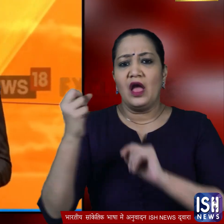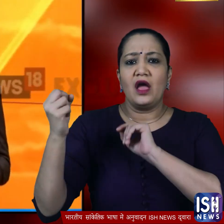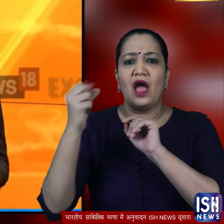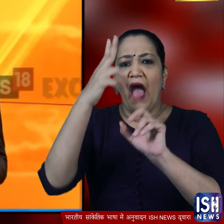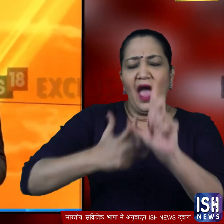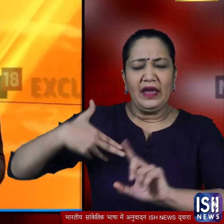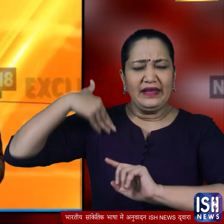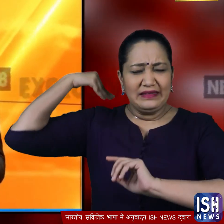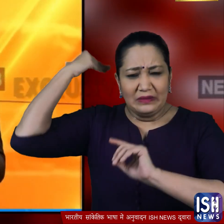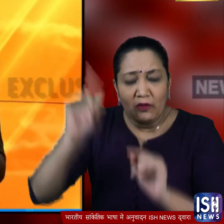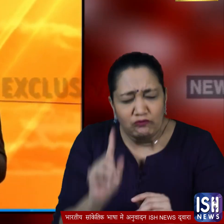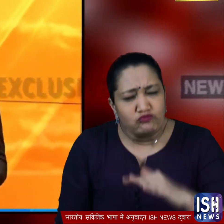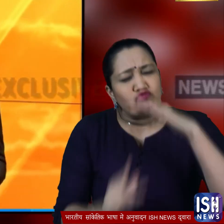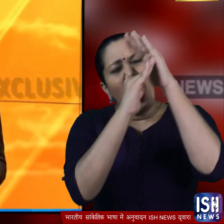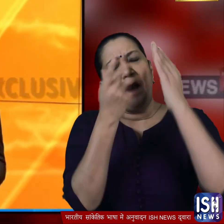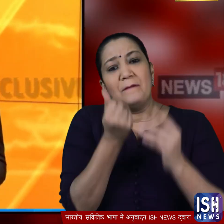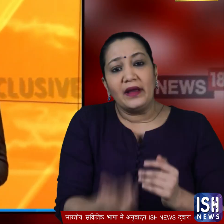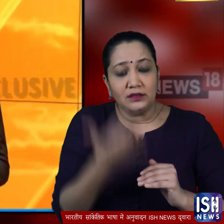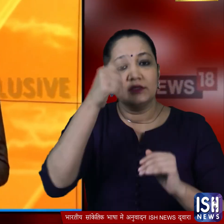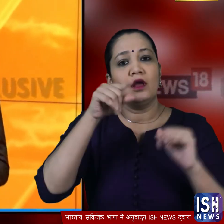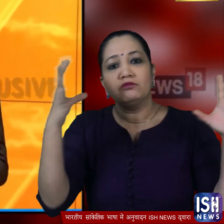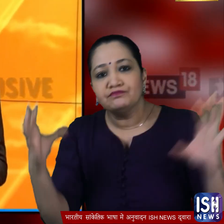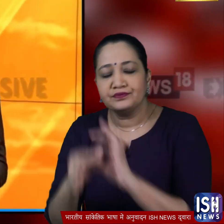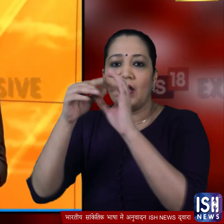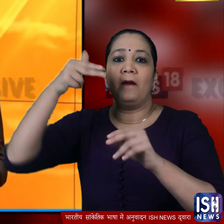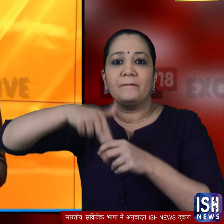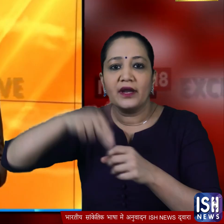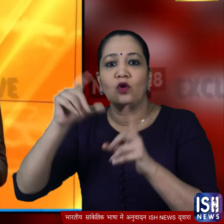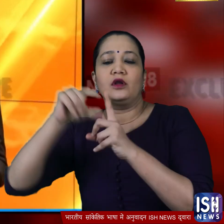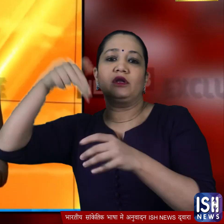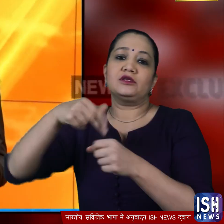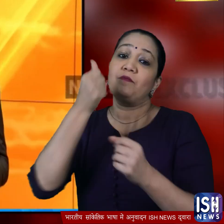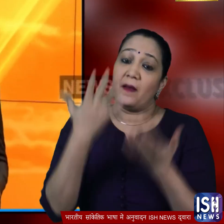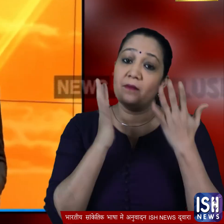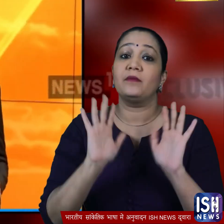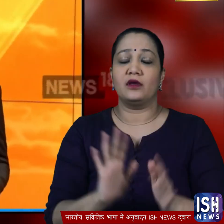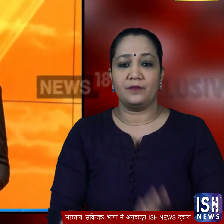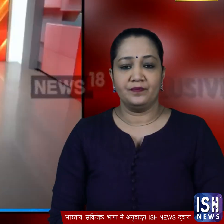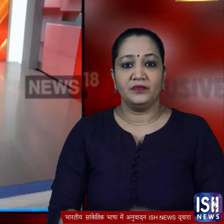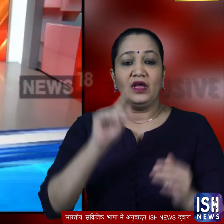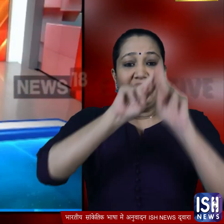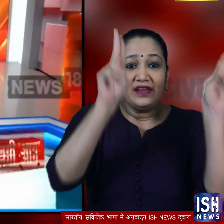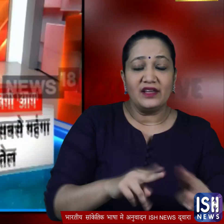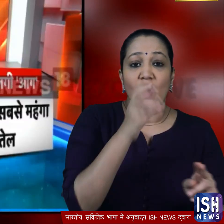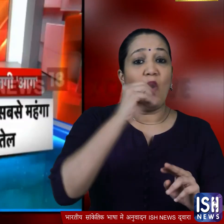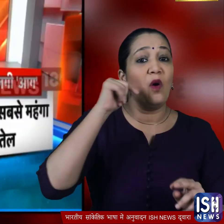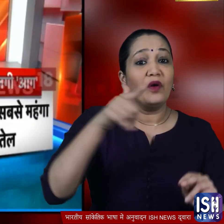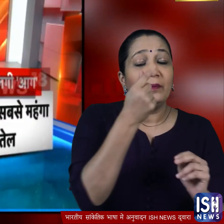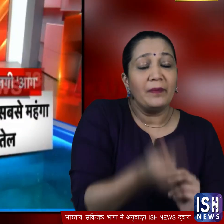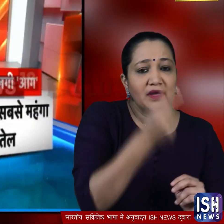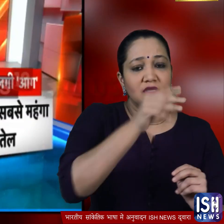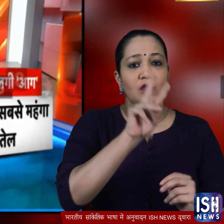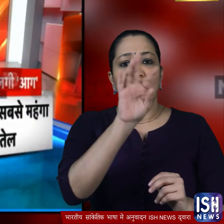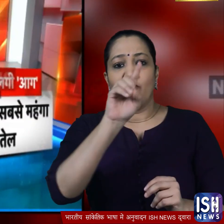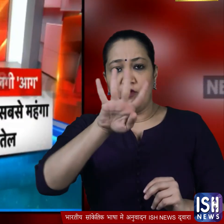पिछले करीब 8 साल के सबसे ऊंचे स्तर पर पहुंच चुकी हैं, जिसका सीधा असर पेट्रोल और डीजल की कीमतों पर पड़ सकता है, क्योंकि अंतर्राष्ट्रीय बाजार में कच्चे तेल